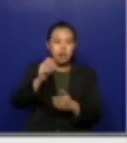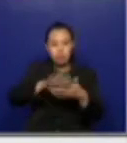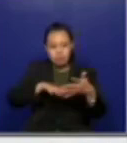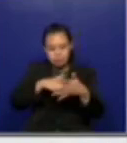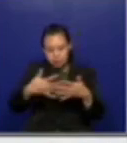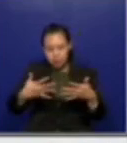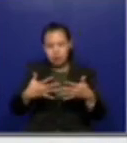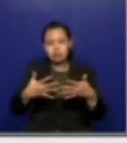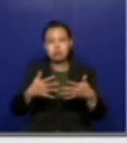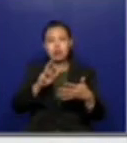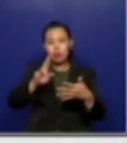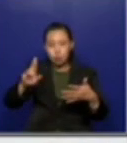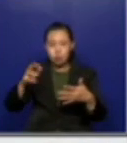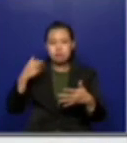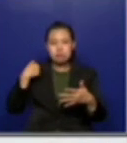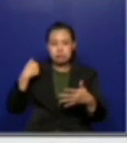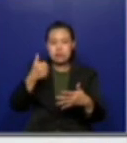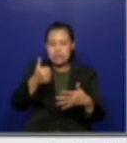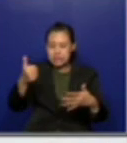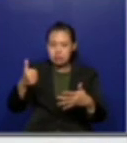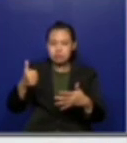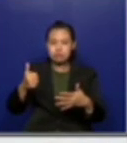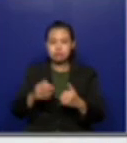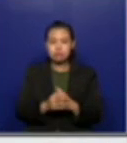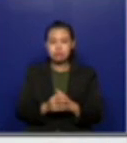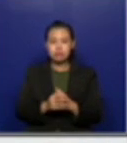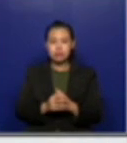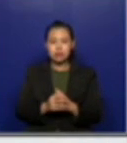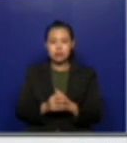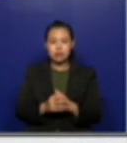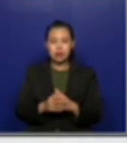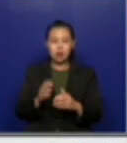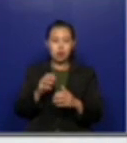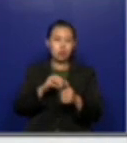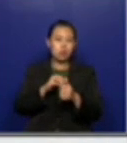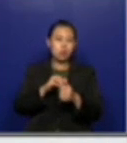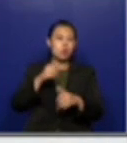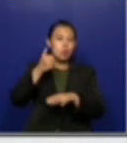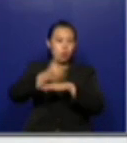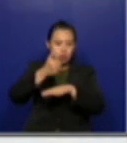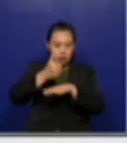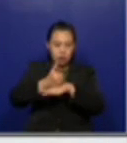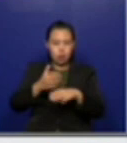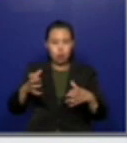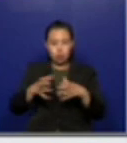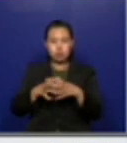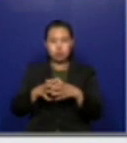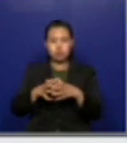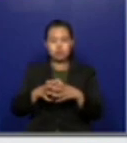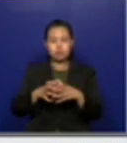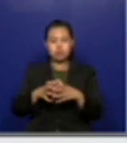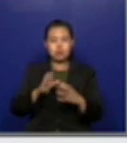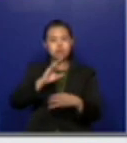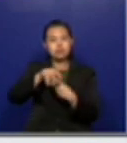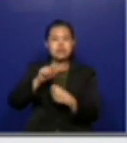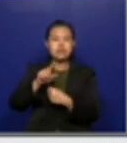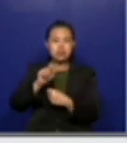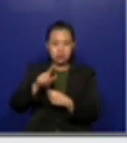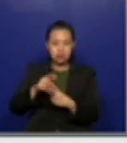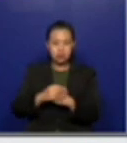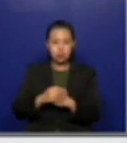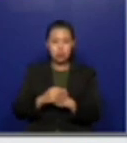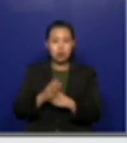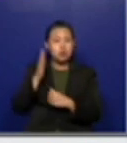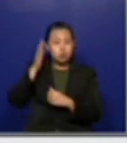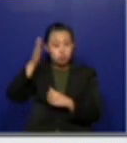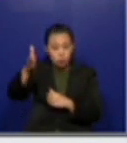ก็ดีครับยินดีด้วยครับแต่ท่านหัวหน้าทีมเศรษฐกิจครับท่านช่วยโชว์ฝีมือหน่อยครับถ้าคราวหน้าอภิปรายงบประมาณไม่ไว้วางใจผมจ